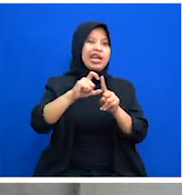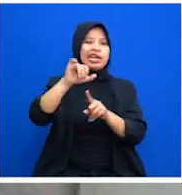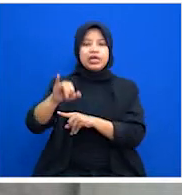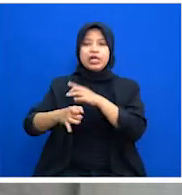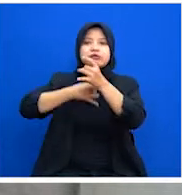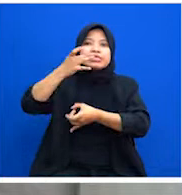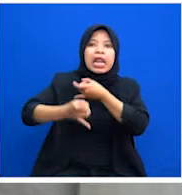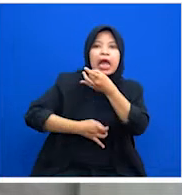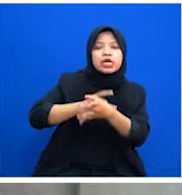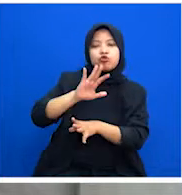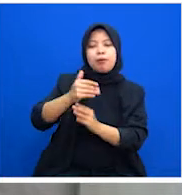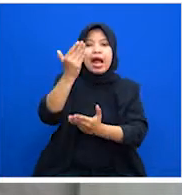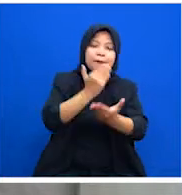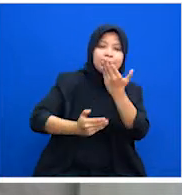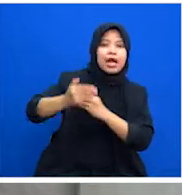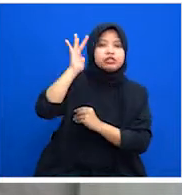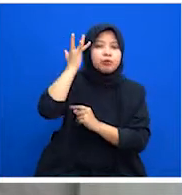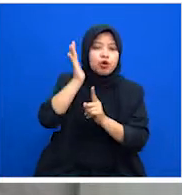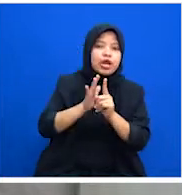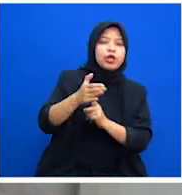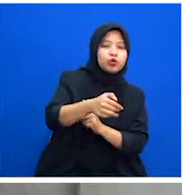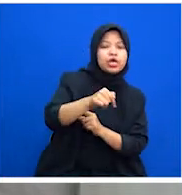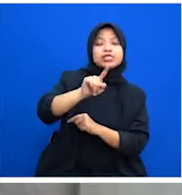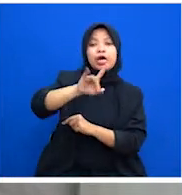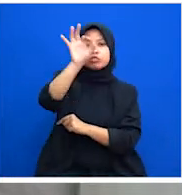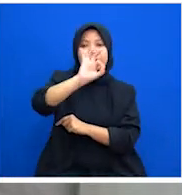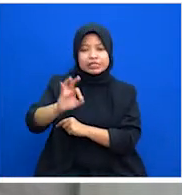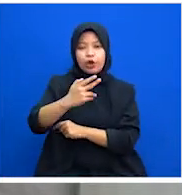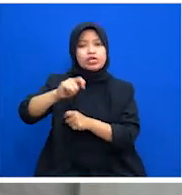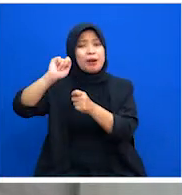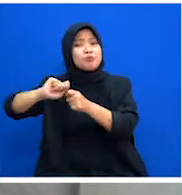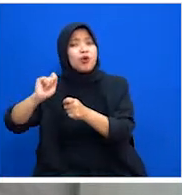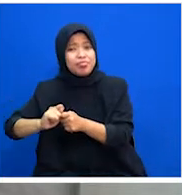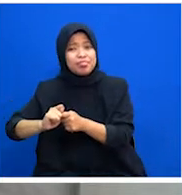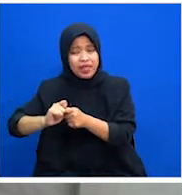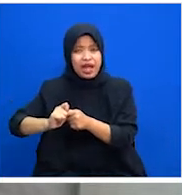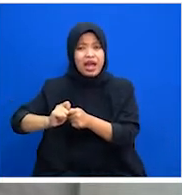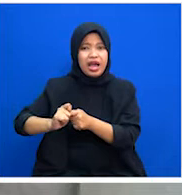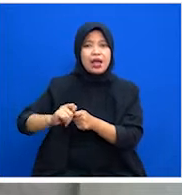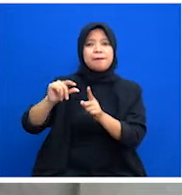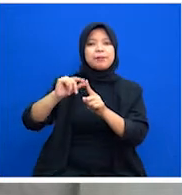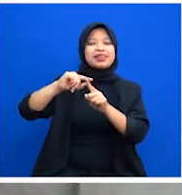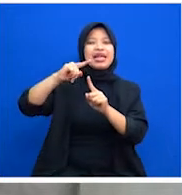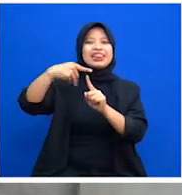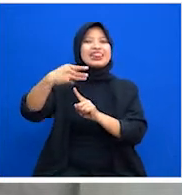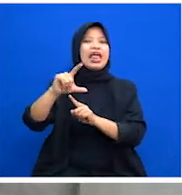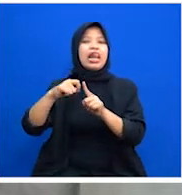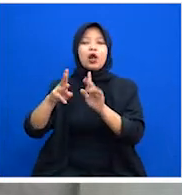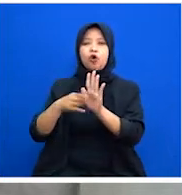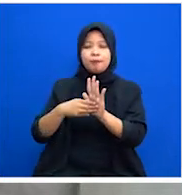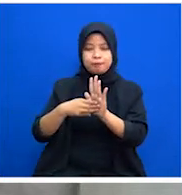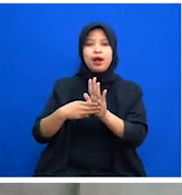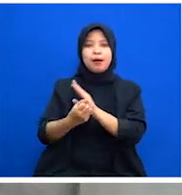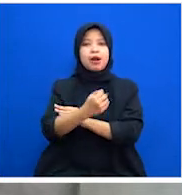menjelaskan bahwa aplikasi peduli lindung ini adalah 100% karyaanakbangsa ia dibuat oleh PT Telkom yang